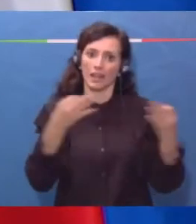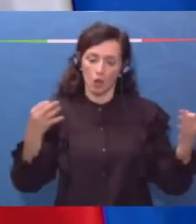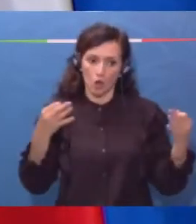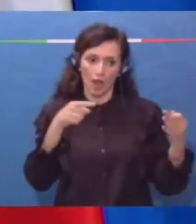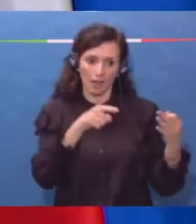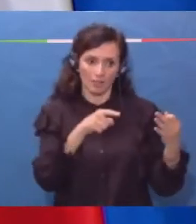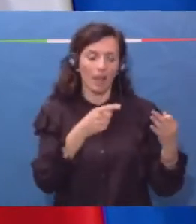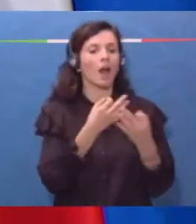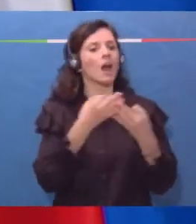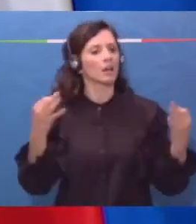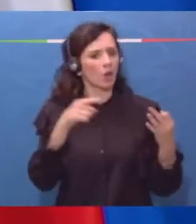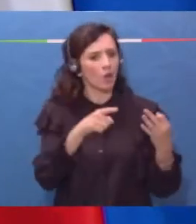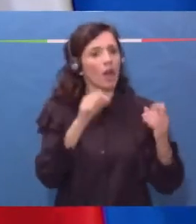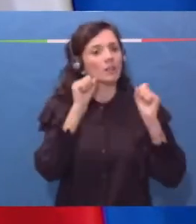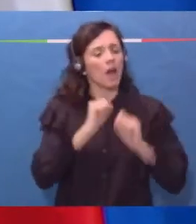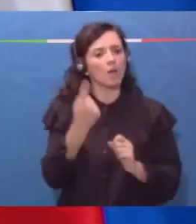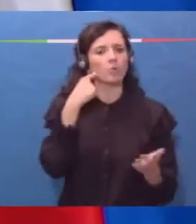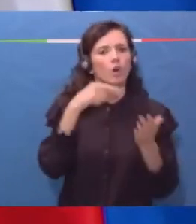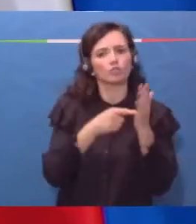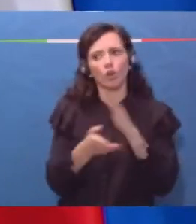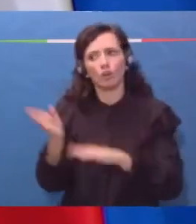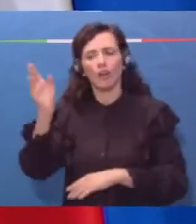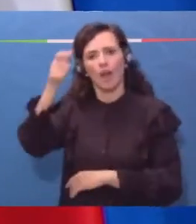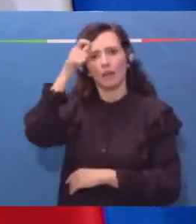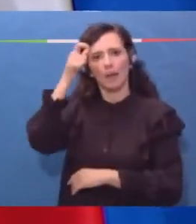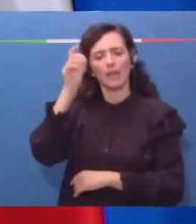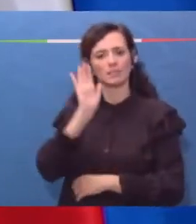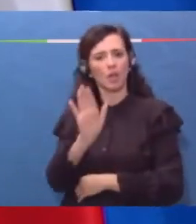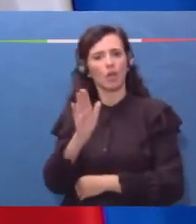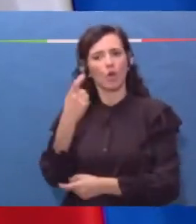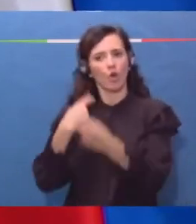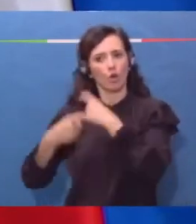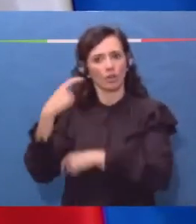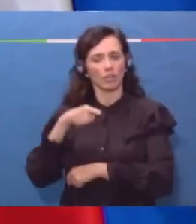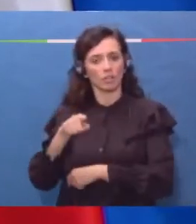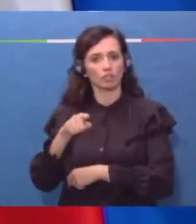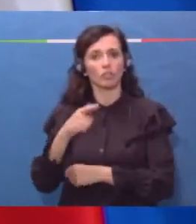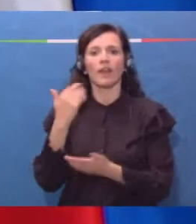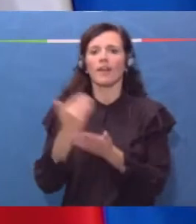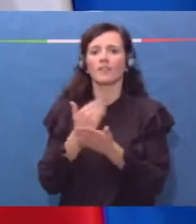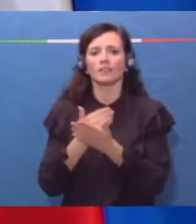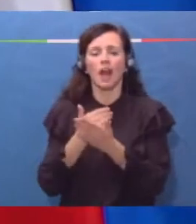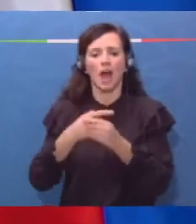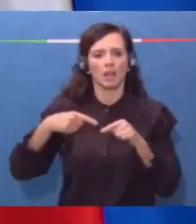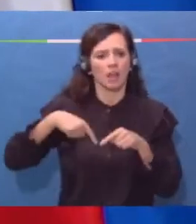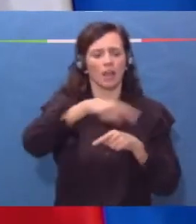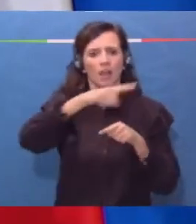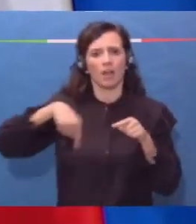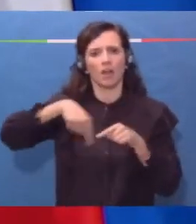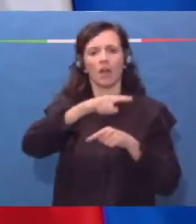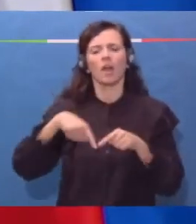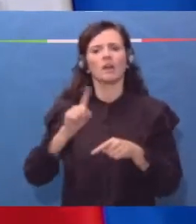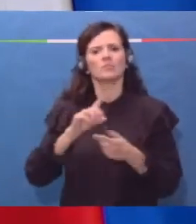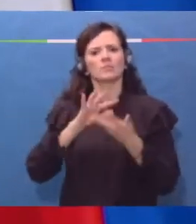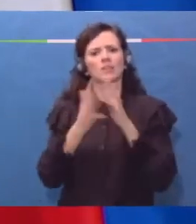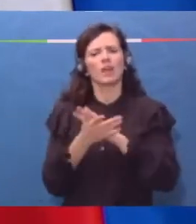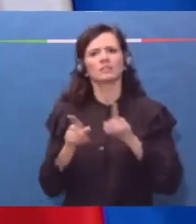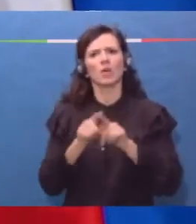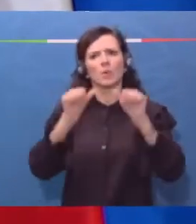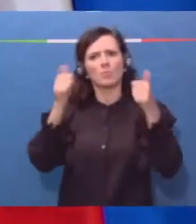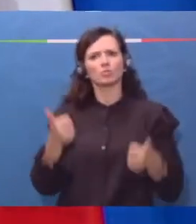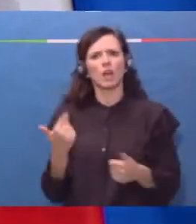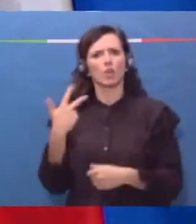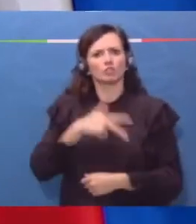proprio paese d'origine e evitare questi movimenti, poiché altrimenti il modello sociale europeo non